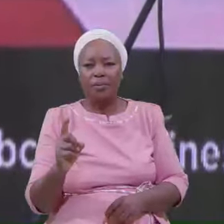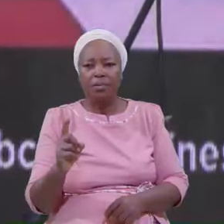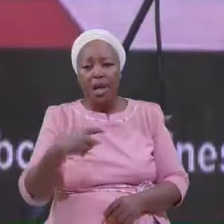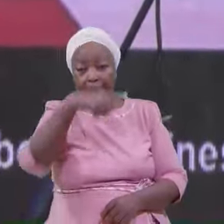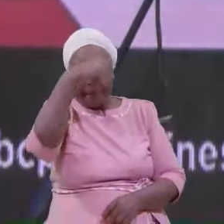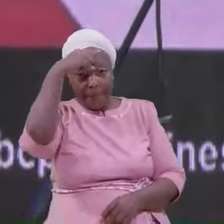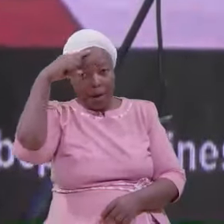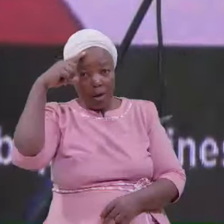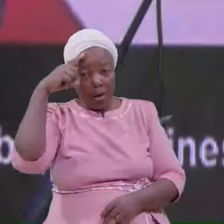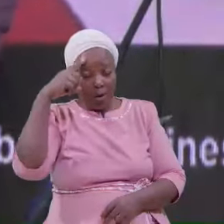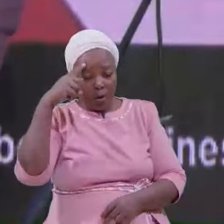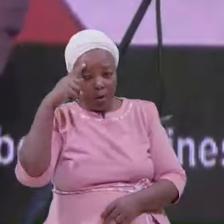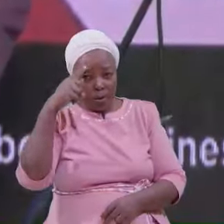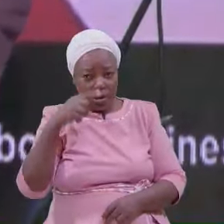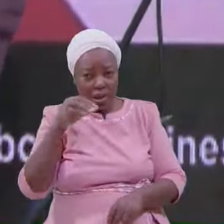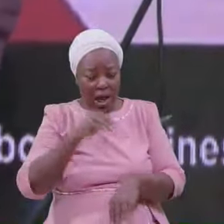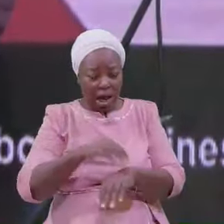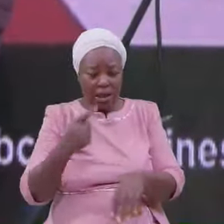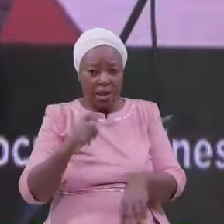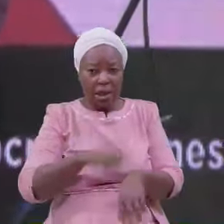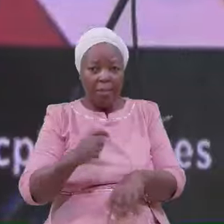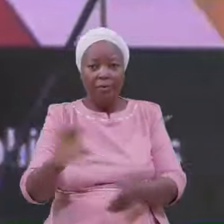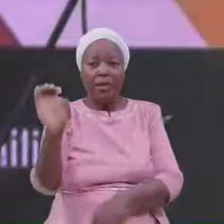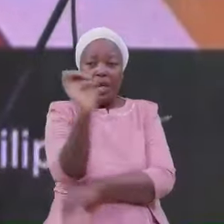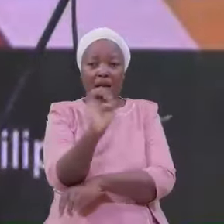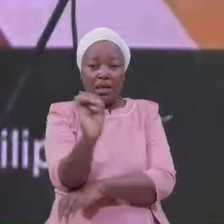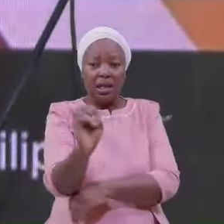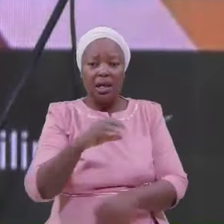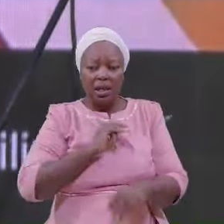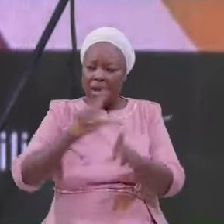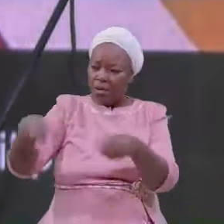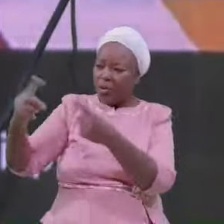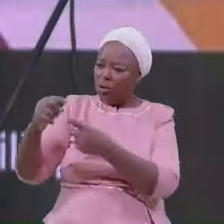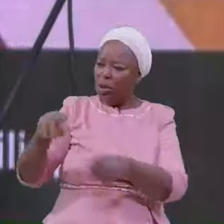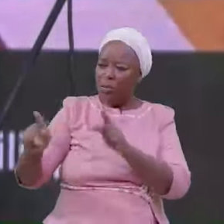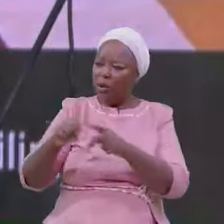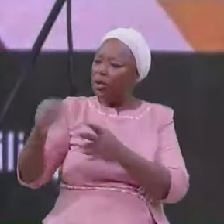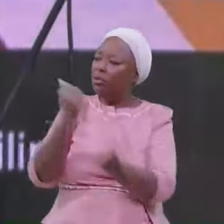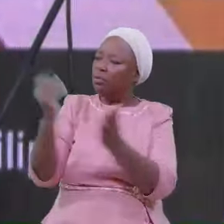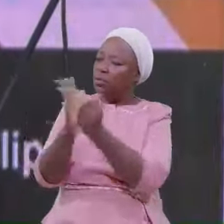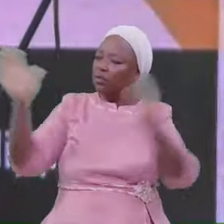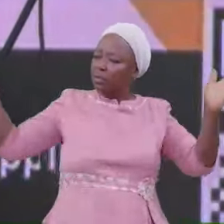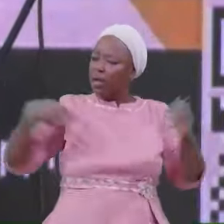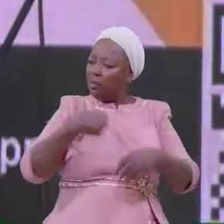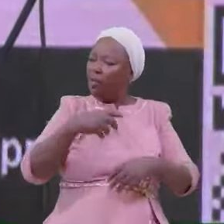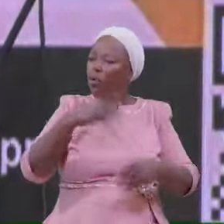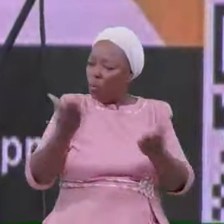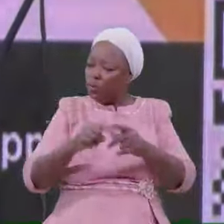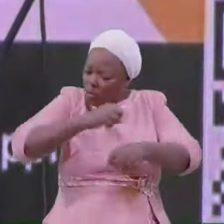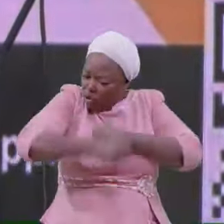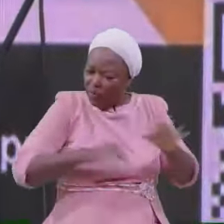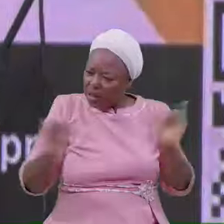during Easter, I go to the people, I say, crucify me. I want to suffer the pain. Because I do that,